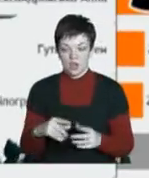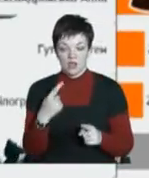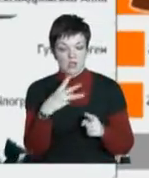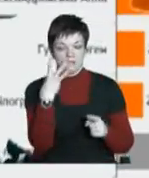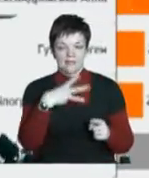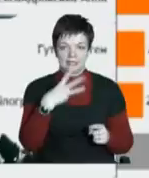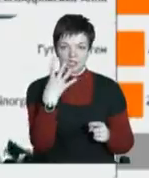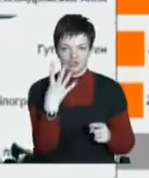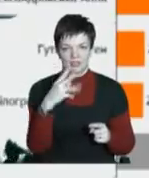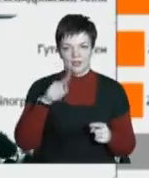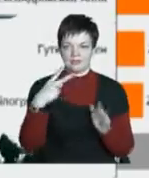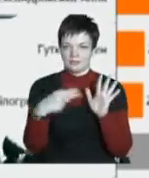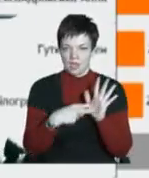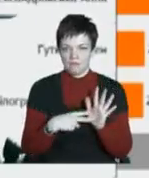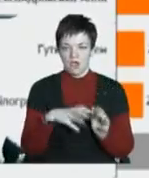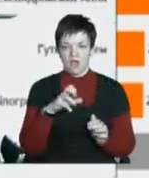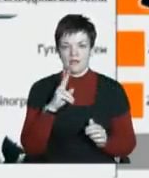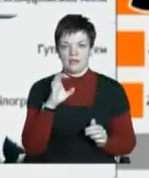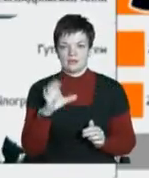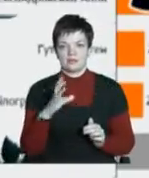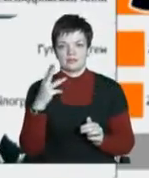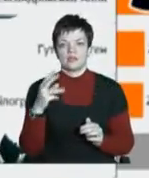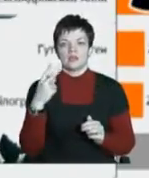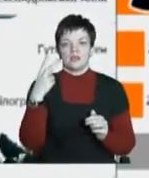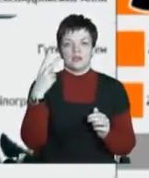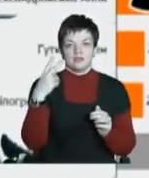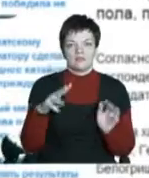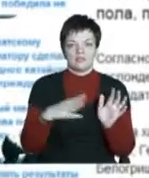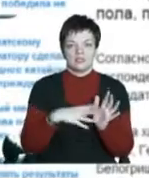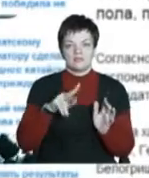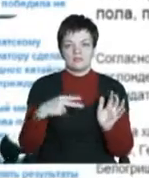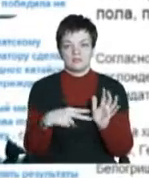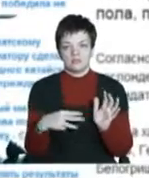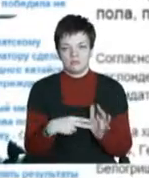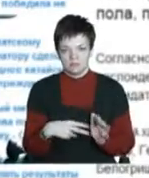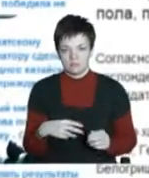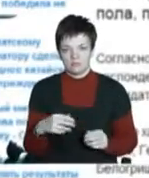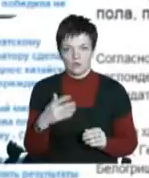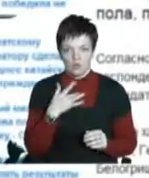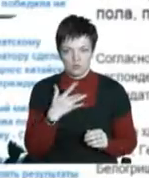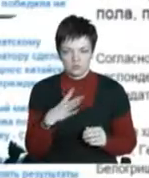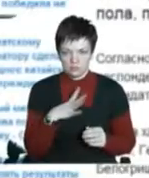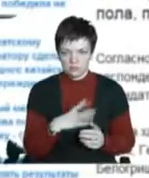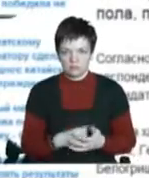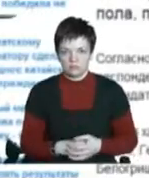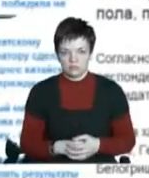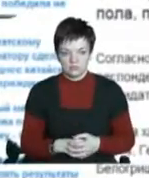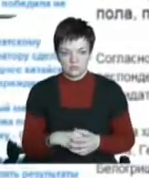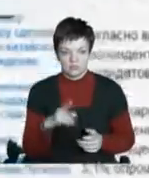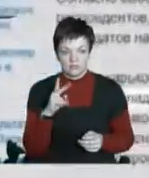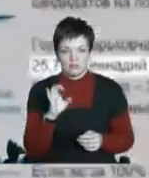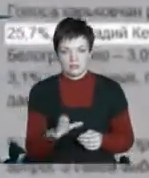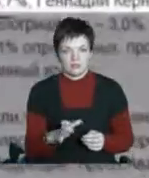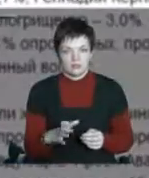34,7% голосов, Кернес – 30,9% голосов. По данным экзит-пола, проведенного Институтом